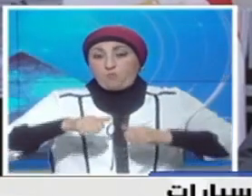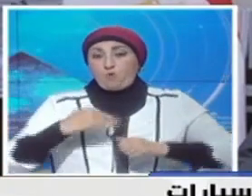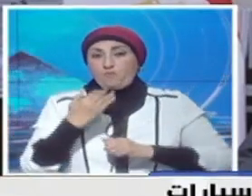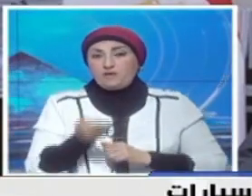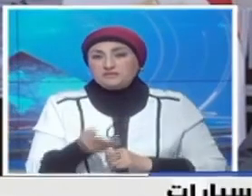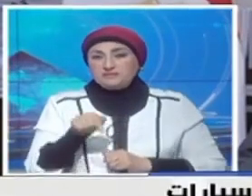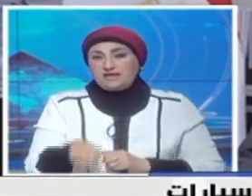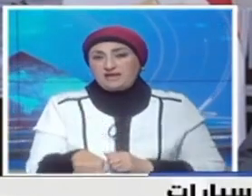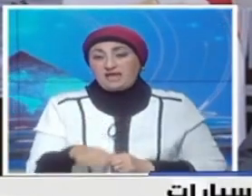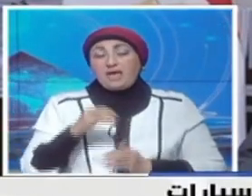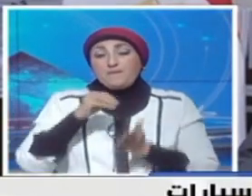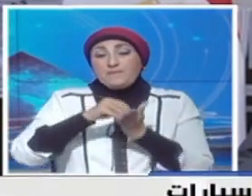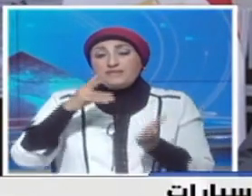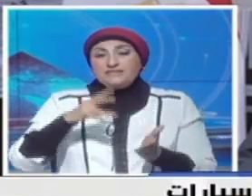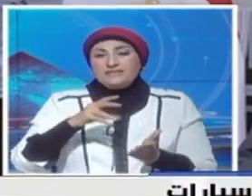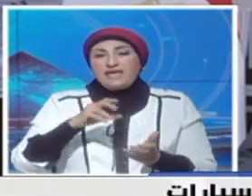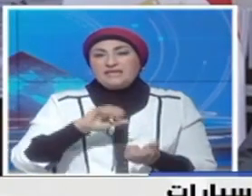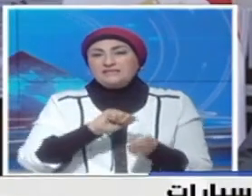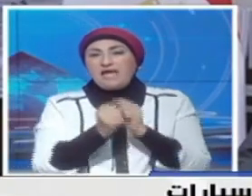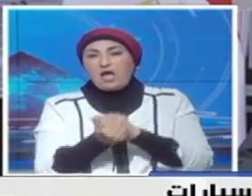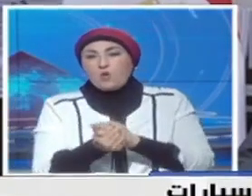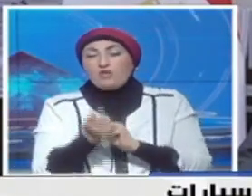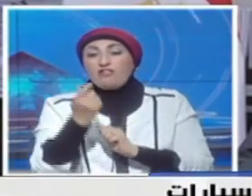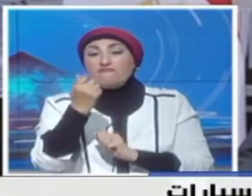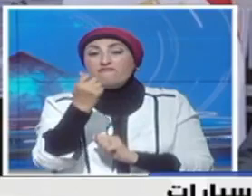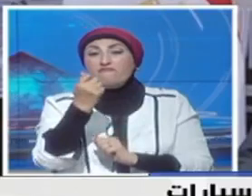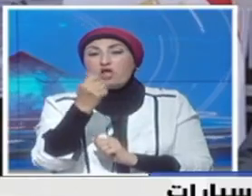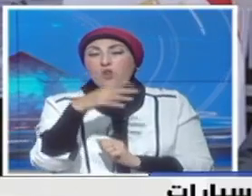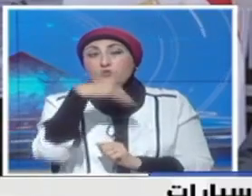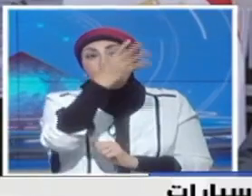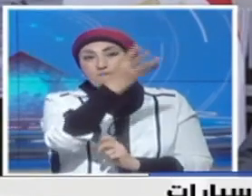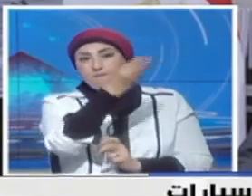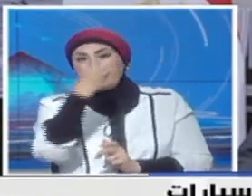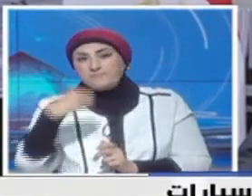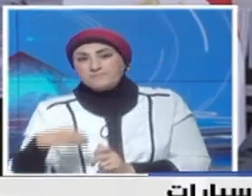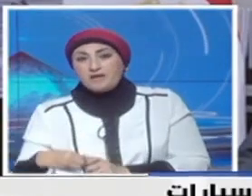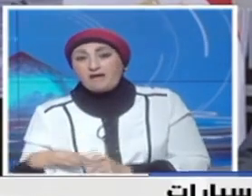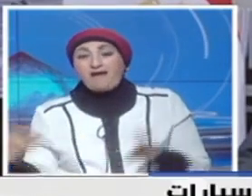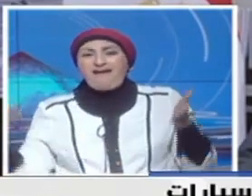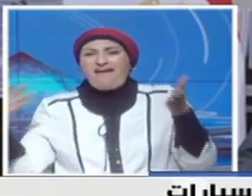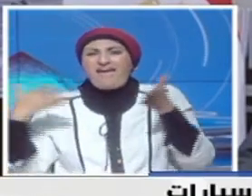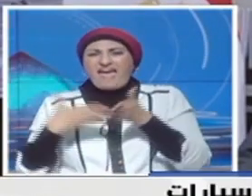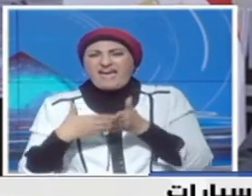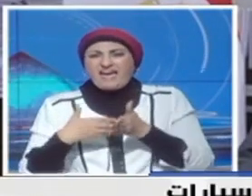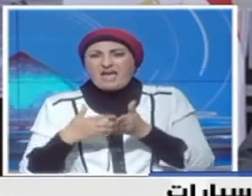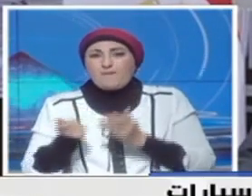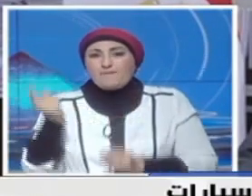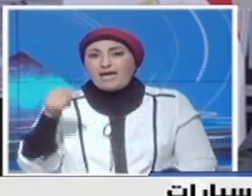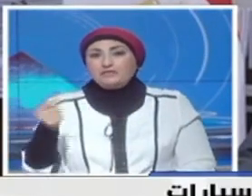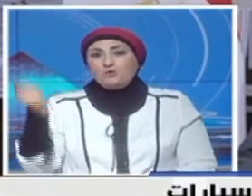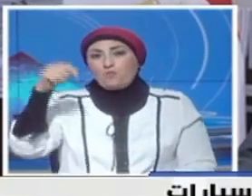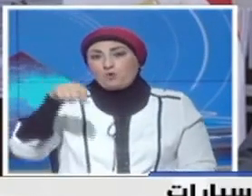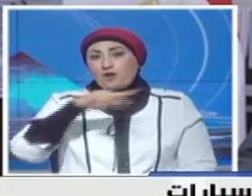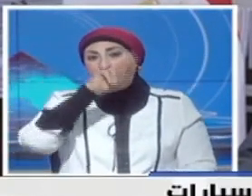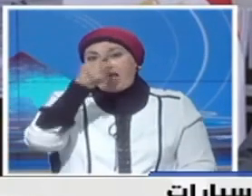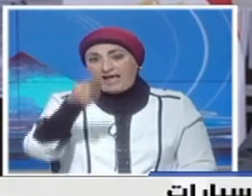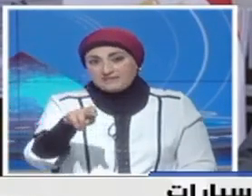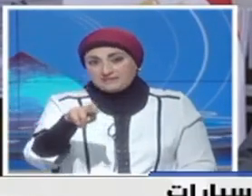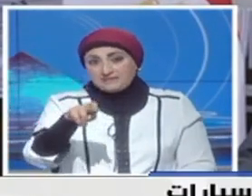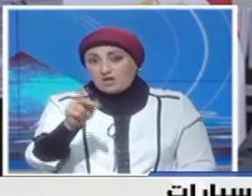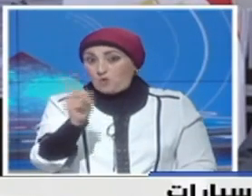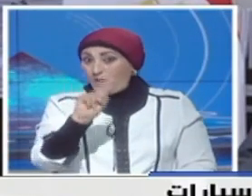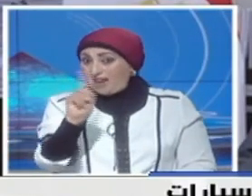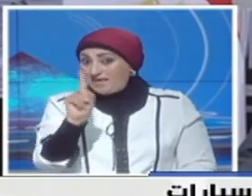للمبادرة بتاريخ بدء إجراءات تحويل قيمة الوديعة من الخارج في موعد أقصاه بعد غد